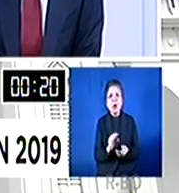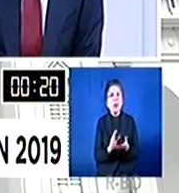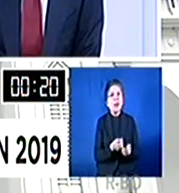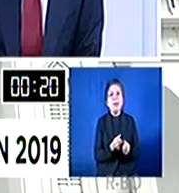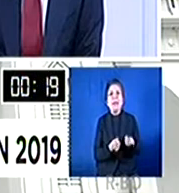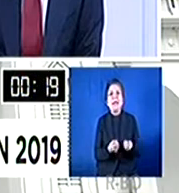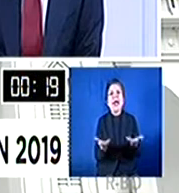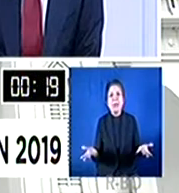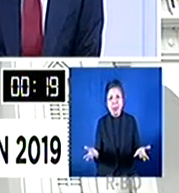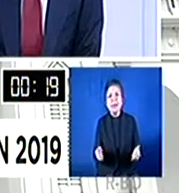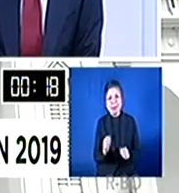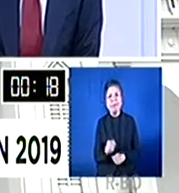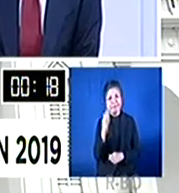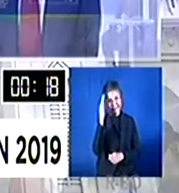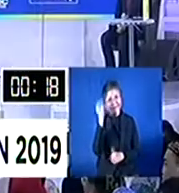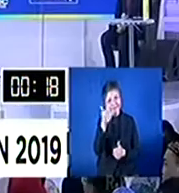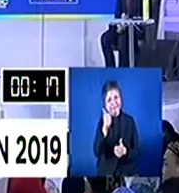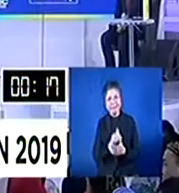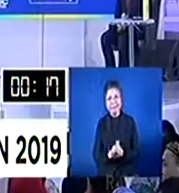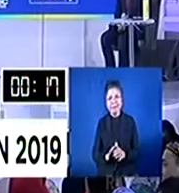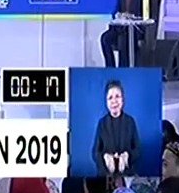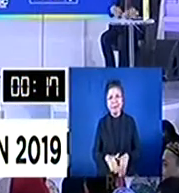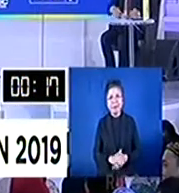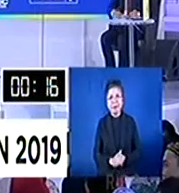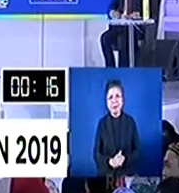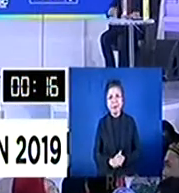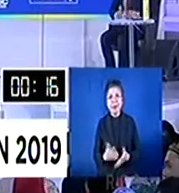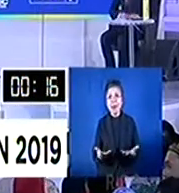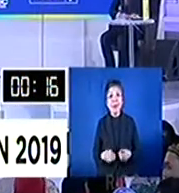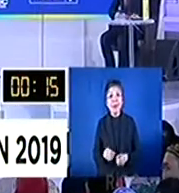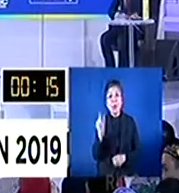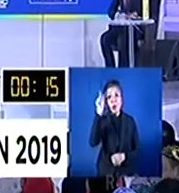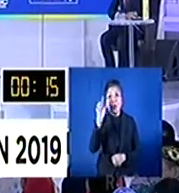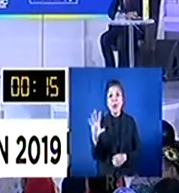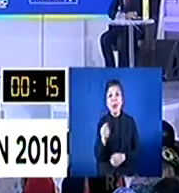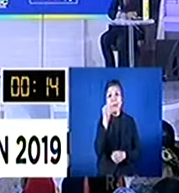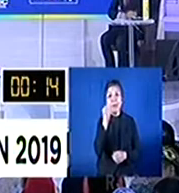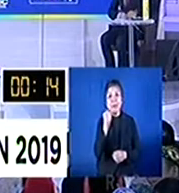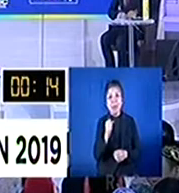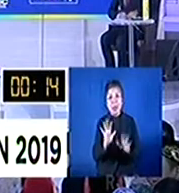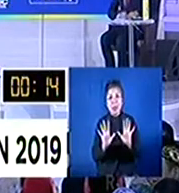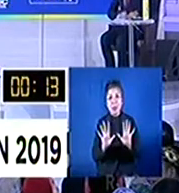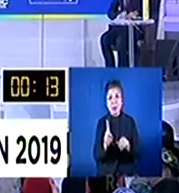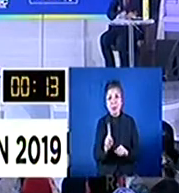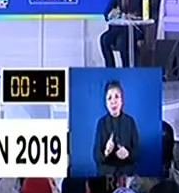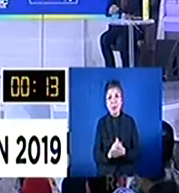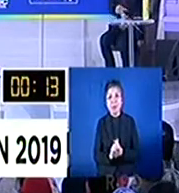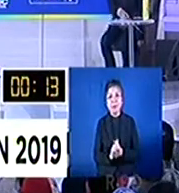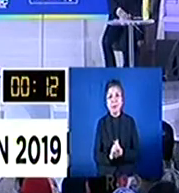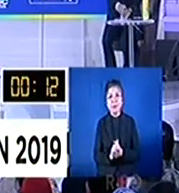efektif. Kian, terima kasih. Baik, silakan ingin menanggapi. Sisa 10 second masih ada?